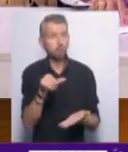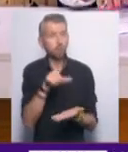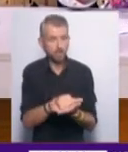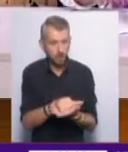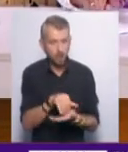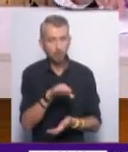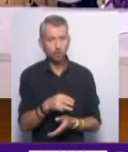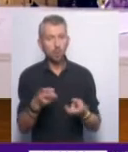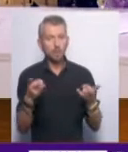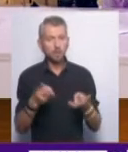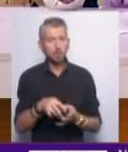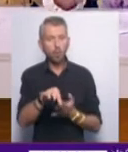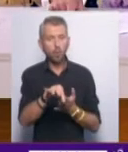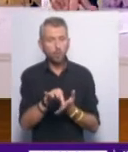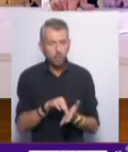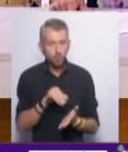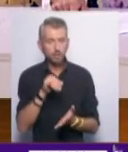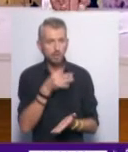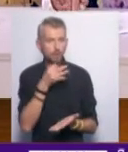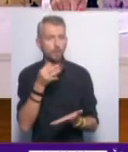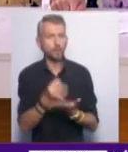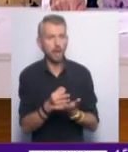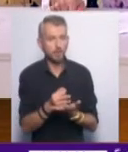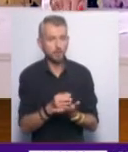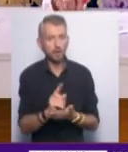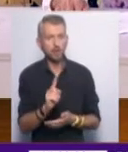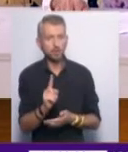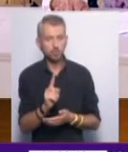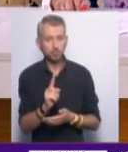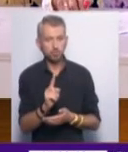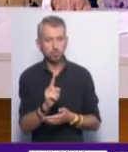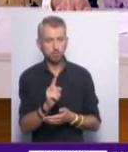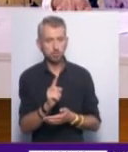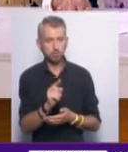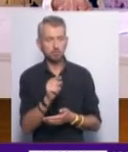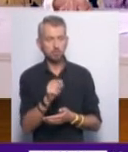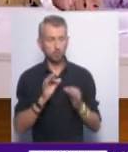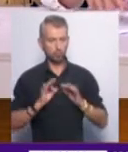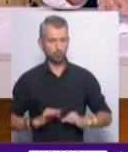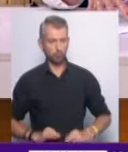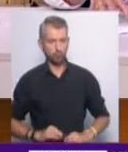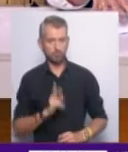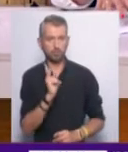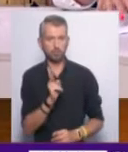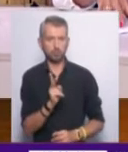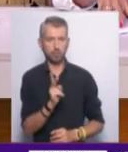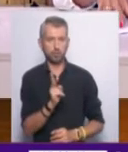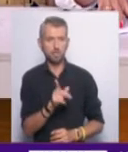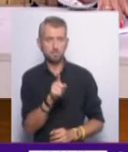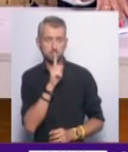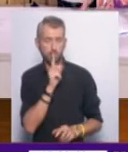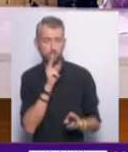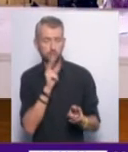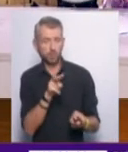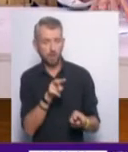то треба одразу і відповідальність, щоб ніс той чиновник, який мовчки